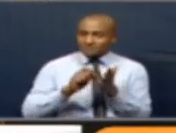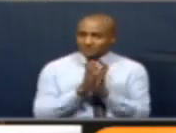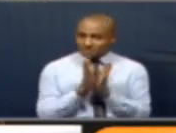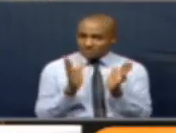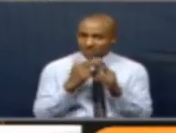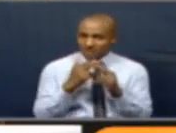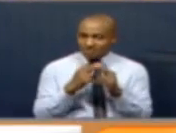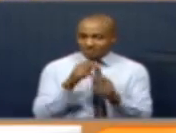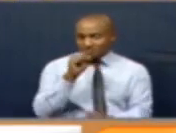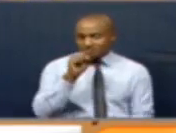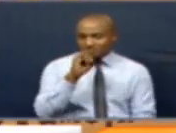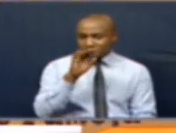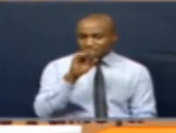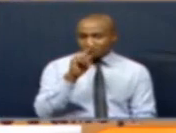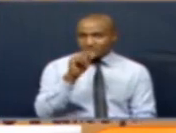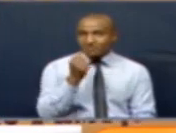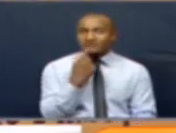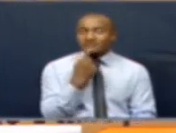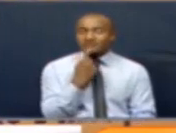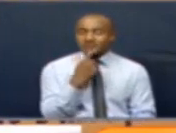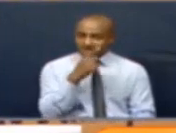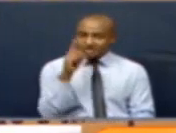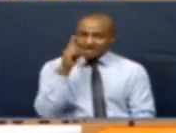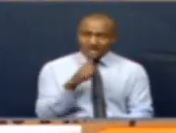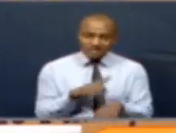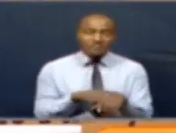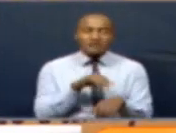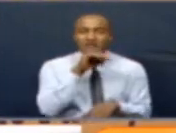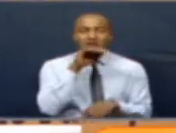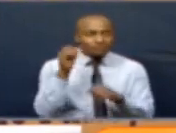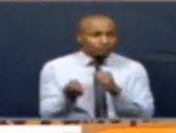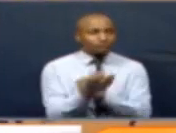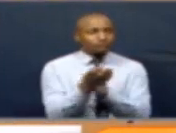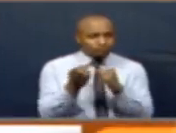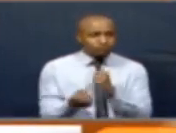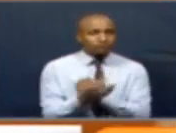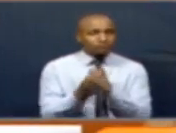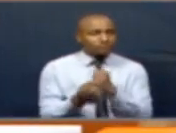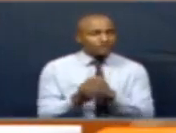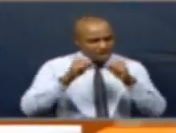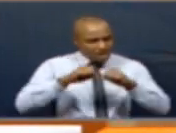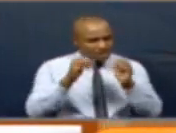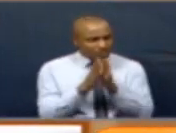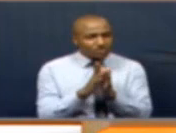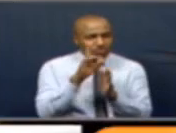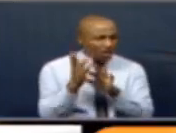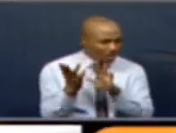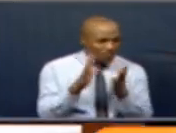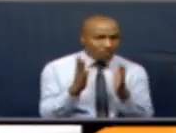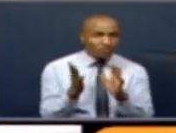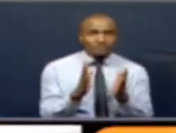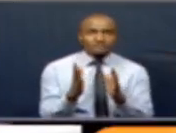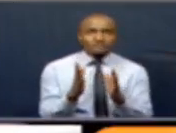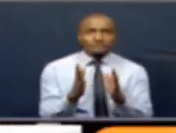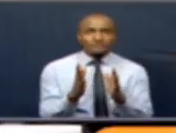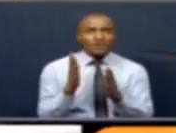Sifuna ameongezea kuwa utakuwa wakati mwafaka wa Odinga kuelezea kinaga ubaga makubaliano yake na Rais Uhuru Kenyatta. And that's what